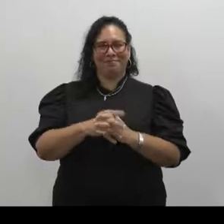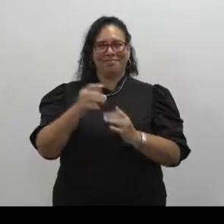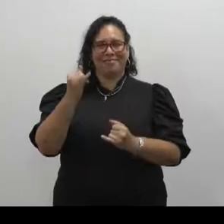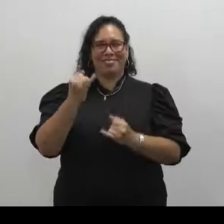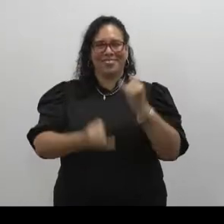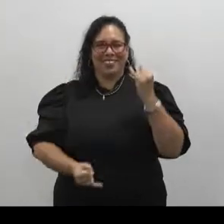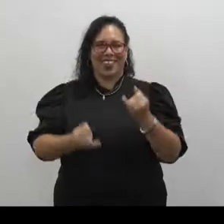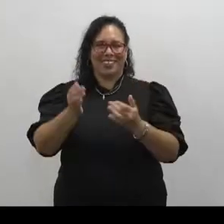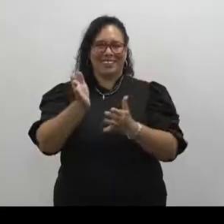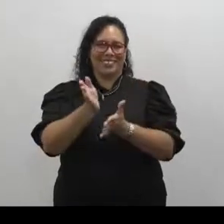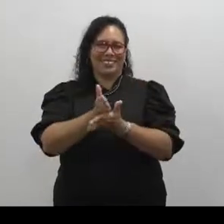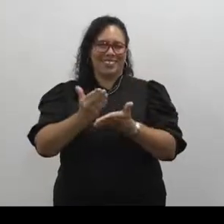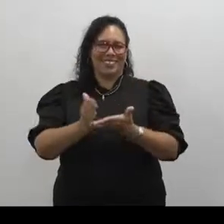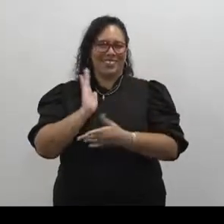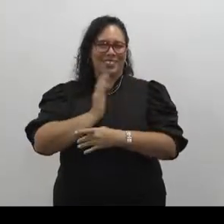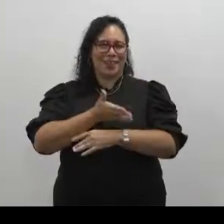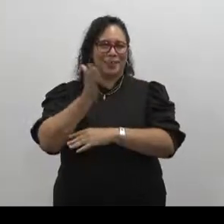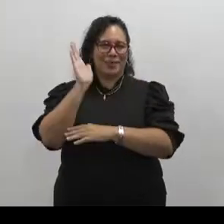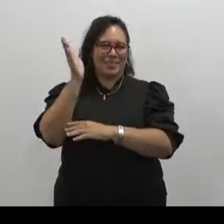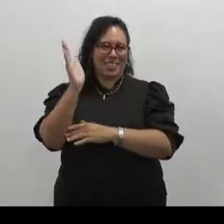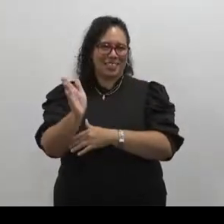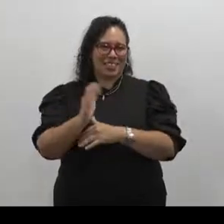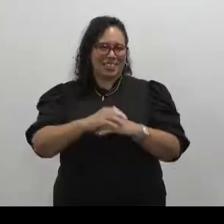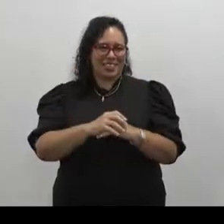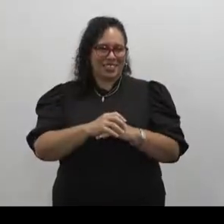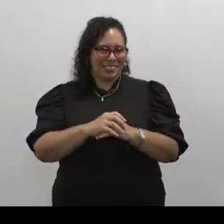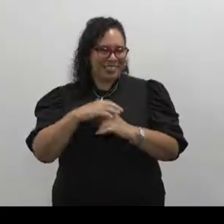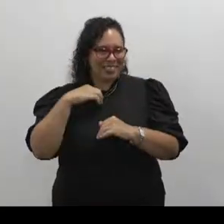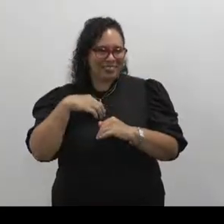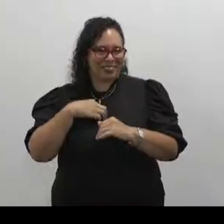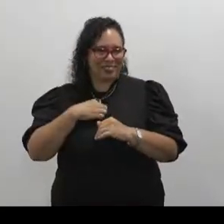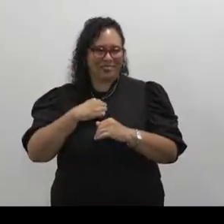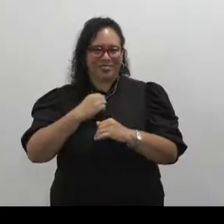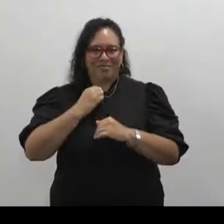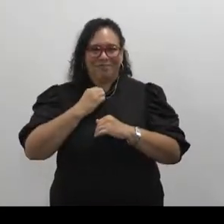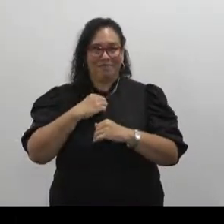pi bond resolution đang quỳnh mà đong cả lụa